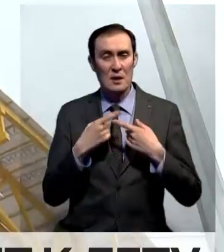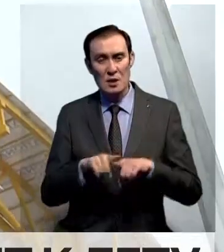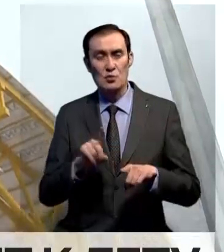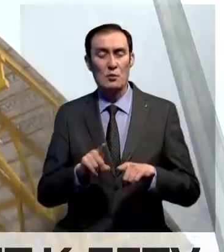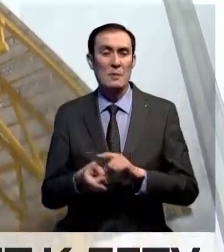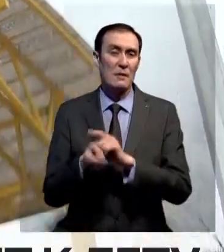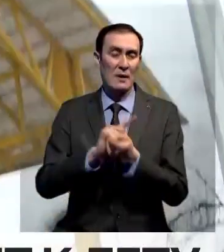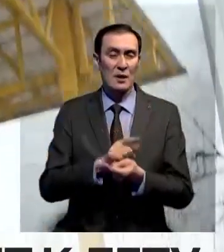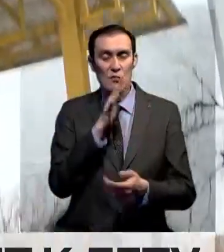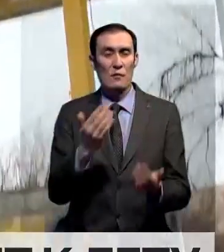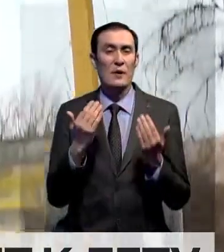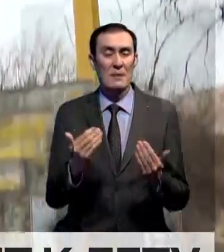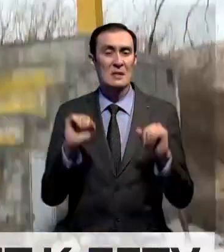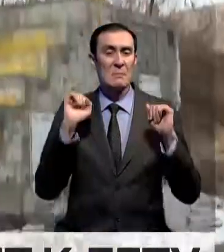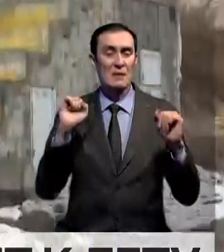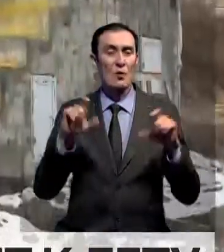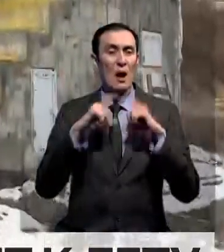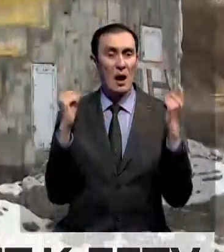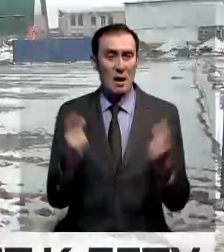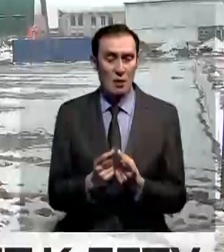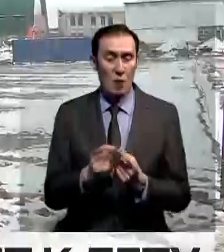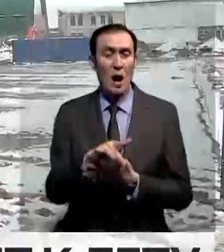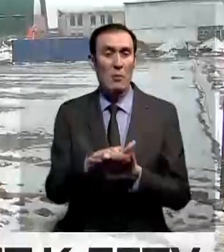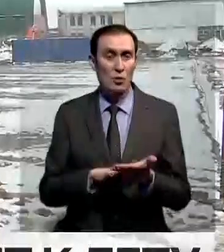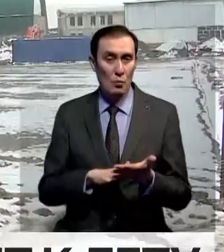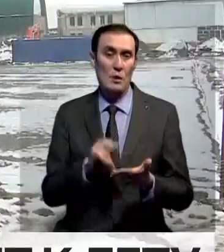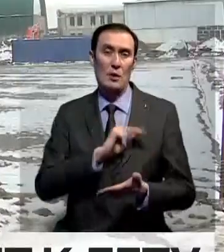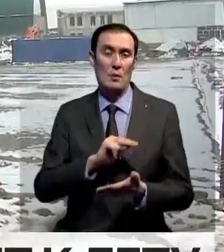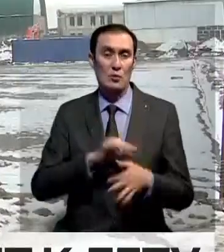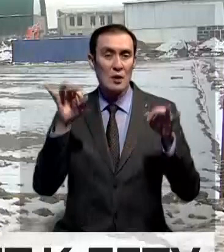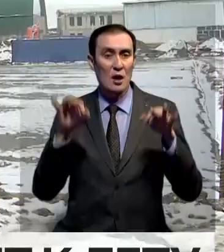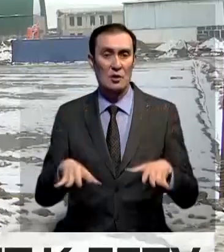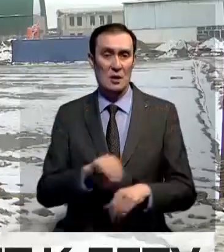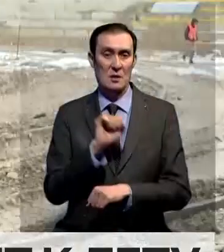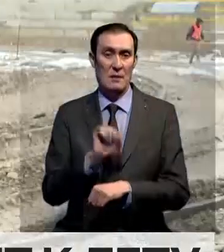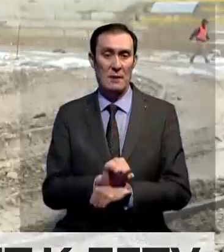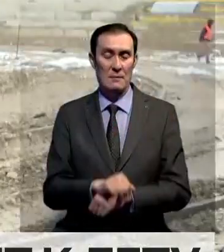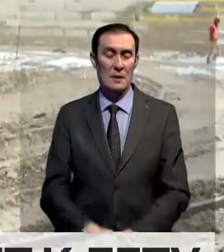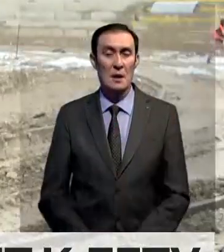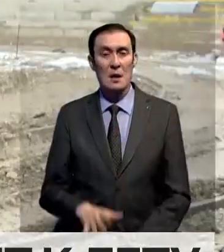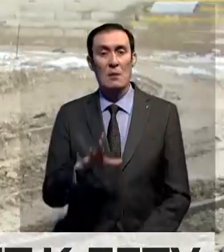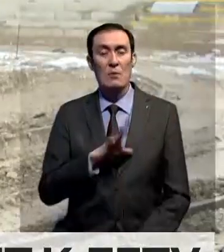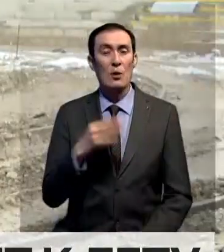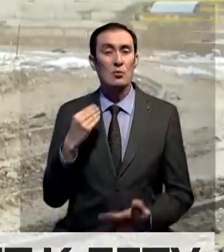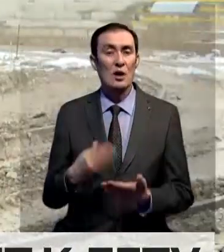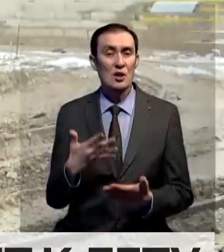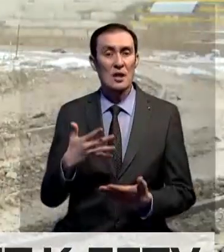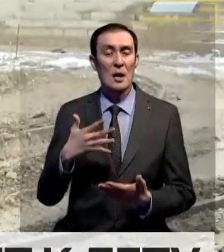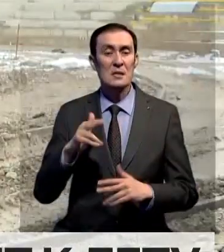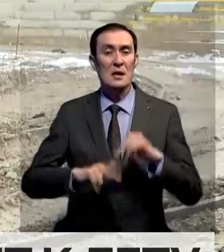чтобы превратить его в современную спортивную арену. А потом работу неожиданно остановили. Были удорожания